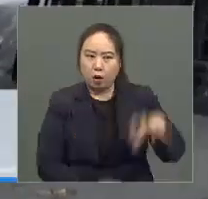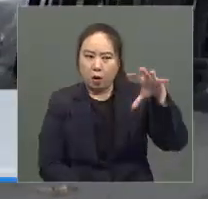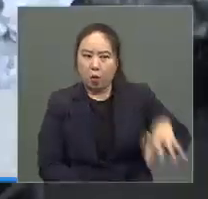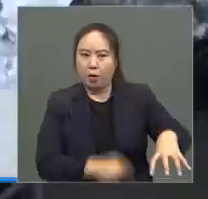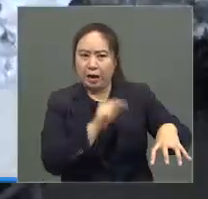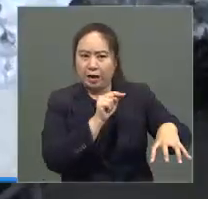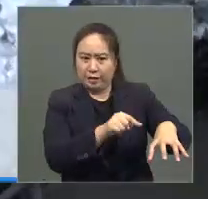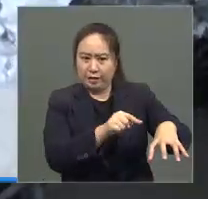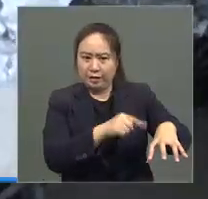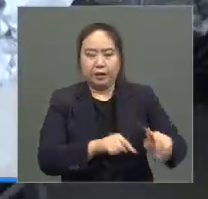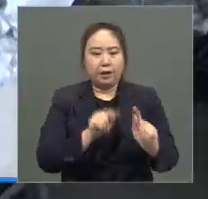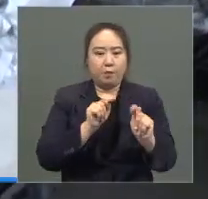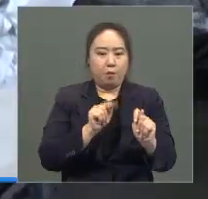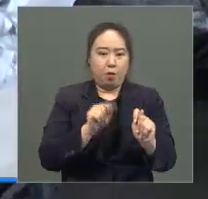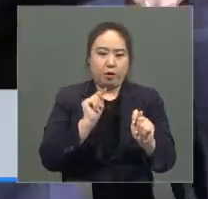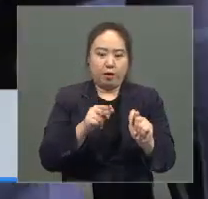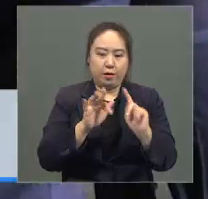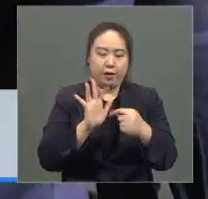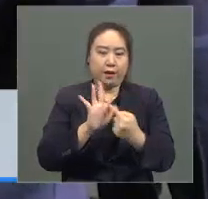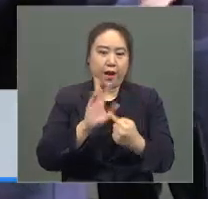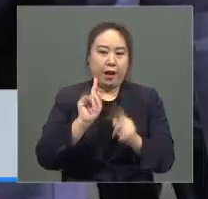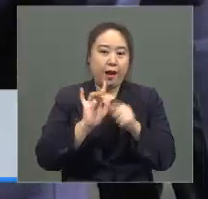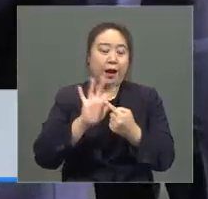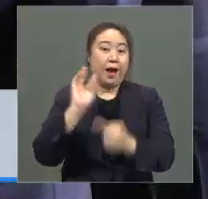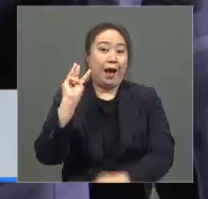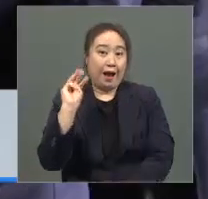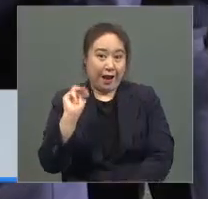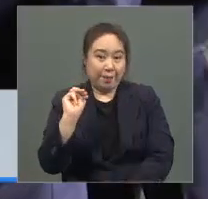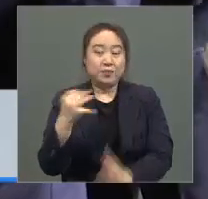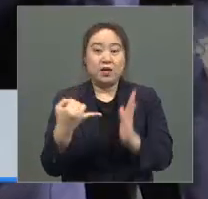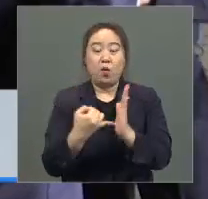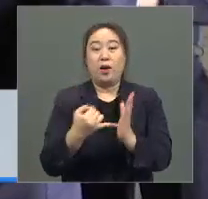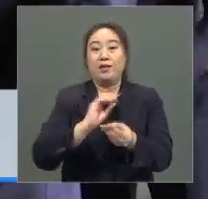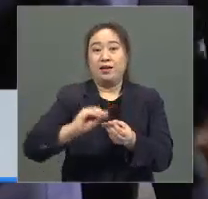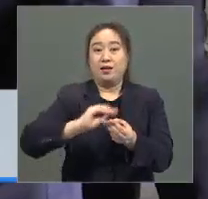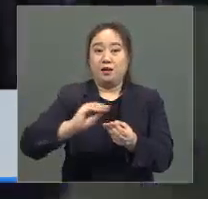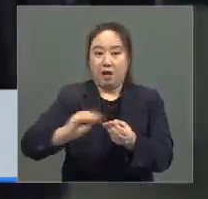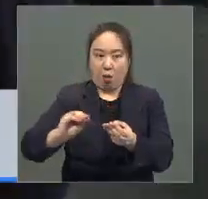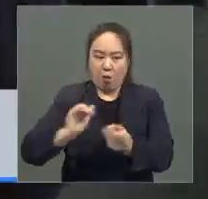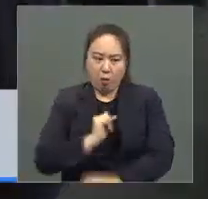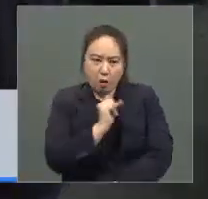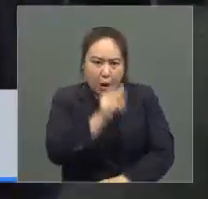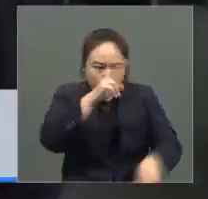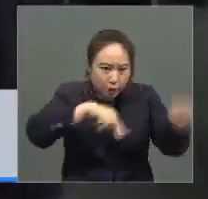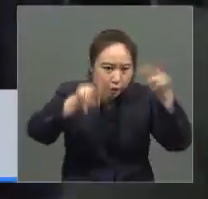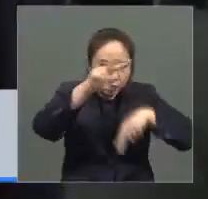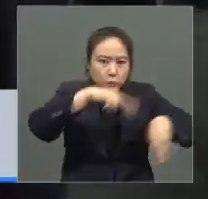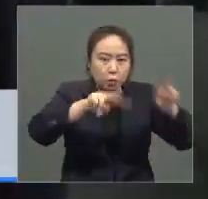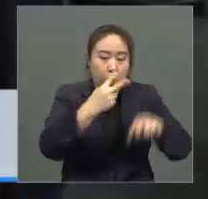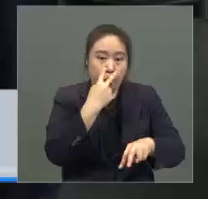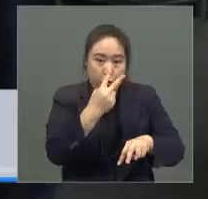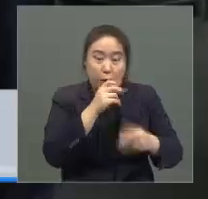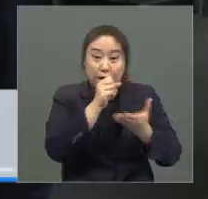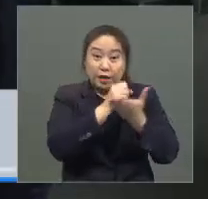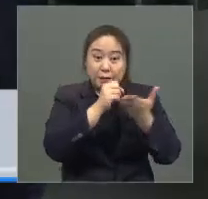ตั้งอยู่ที่ตำบลท่าข้ามอำเภอบางปะกงที่จังหวัดฉะเชิงเทราโจทีก็เข้าไปตรวจค้นต่อไปพบ